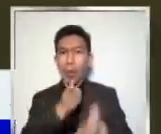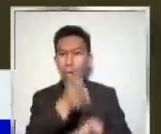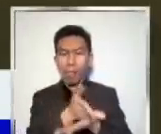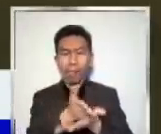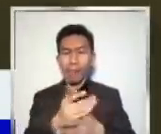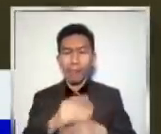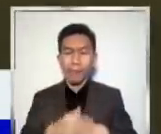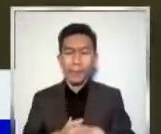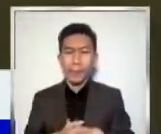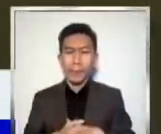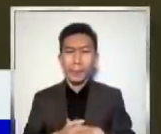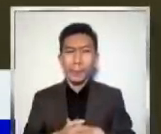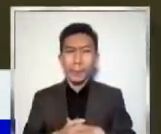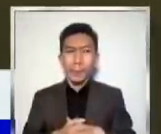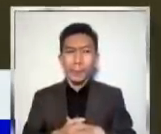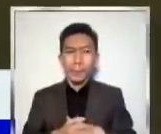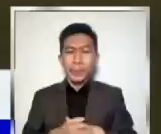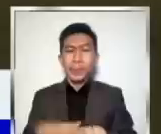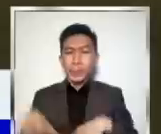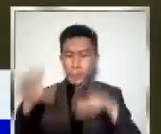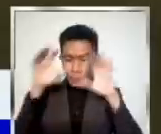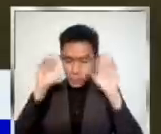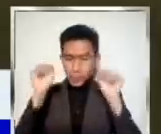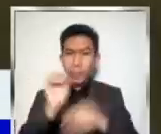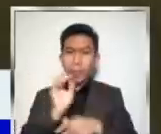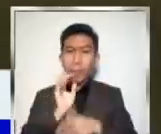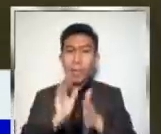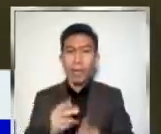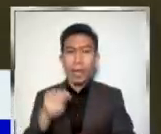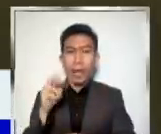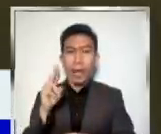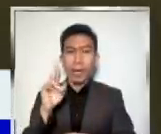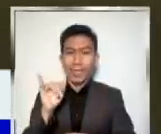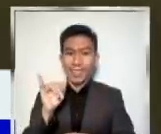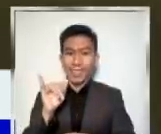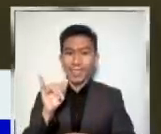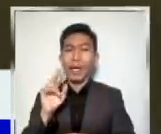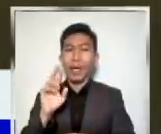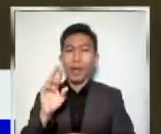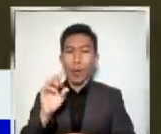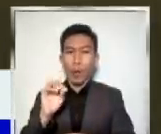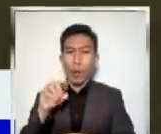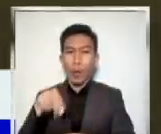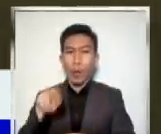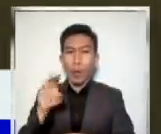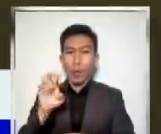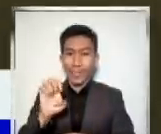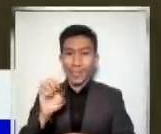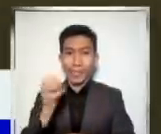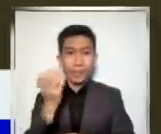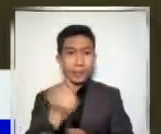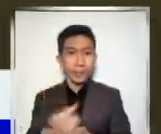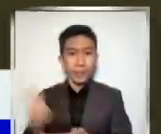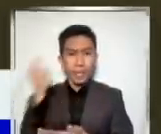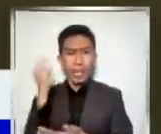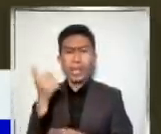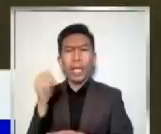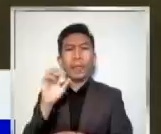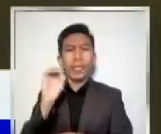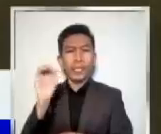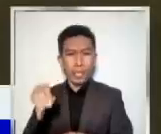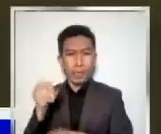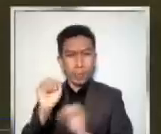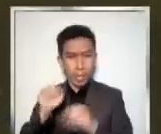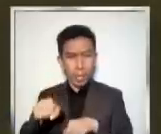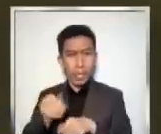Atom, ayon kay Presidential Spokesperson Secretary Harry Roque, kung noong isang linggo ay pinapayagan pa hanggang 10% ng capacity ng mga venues para sa